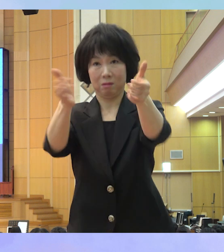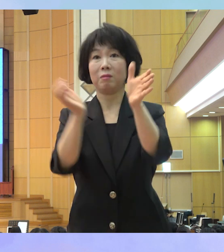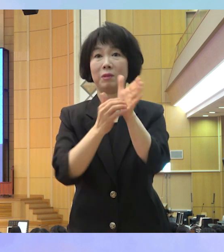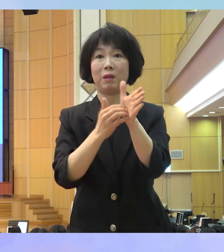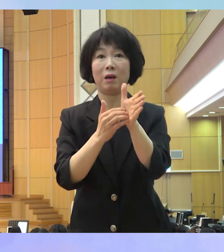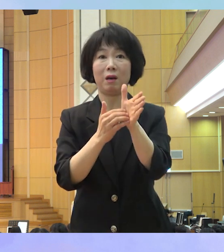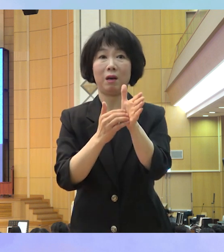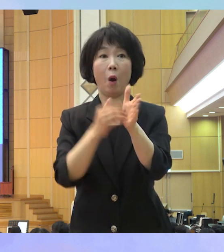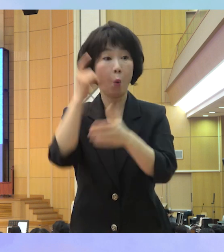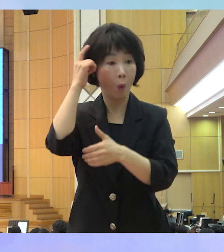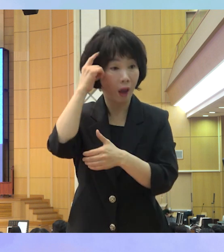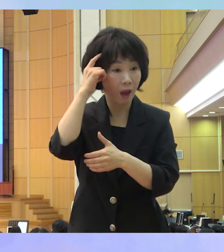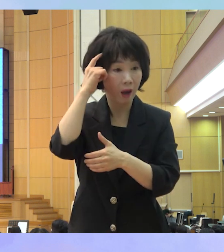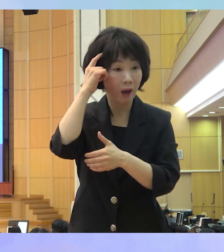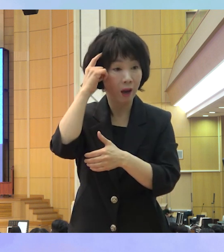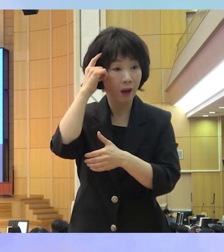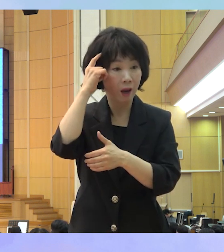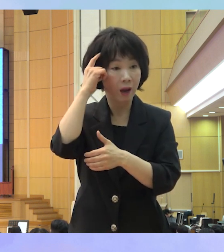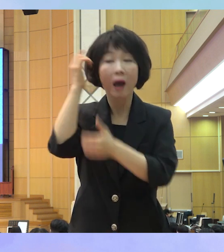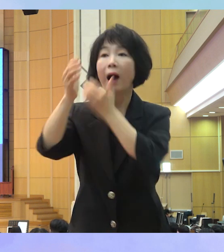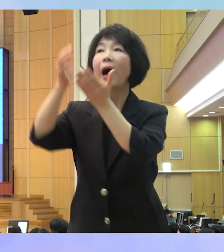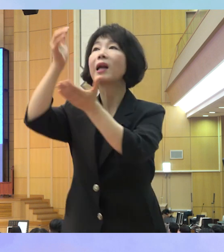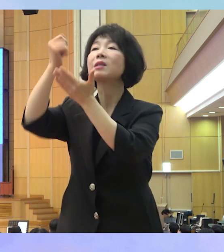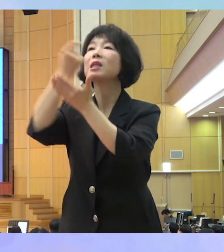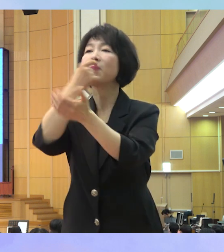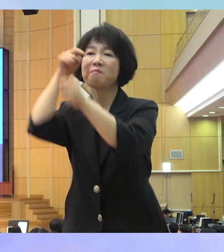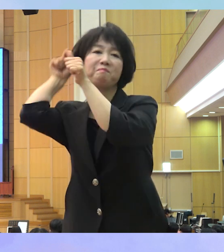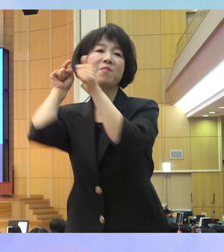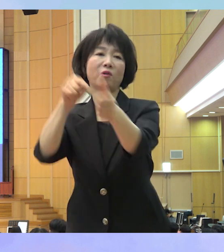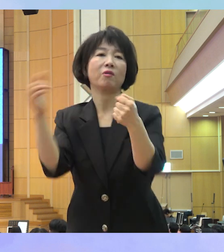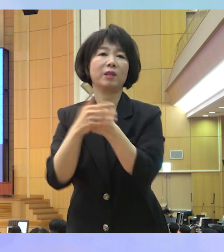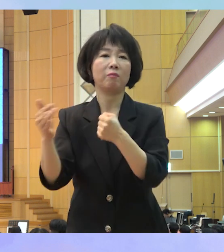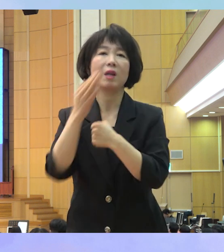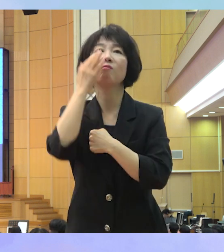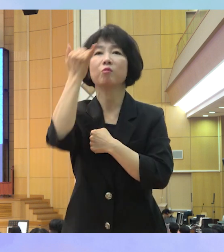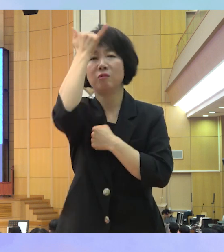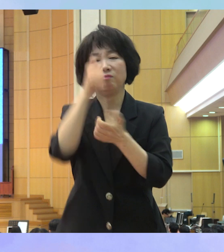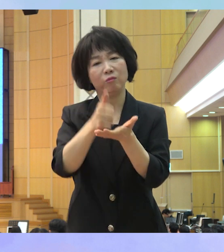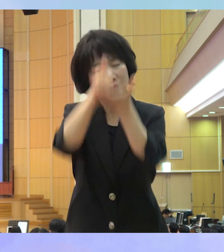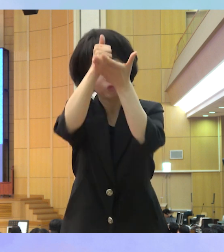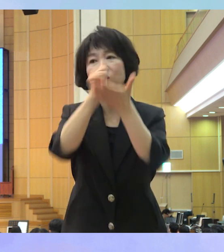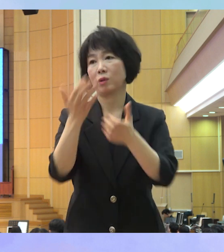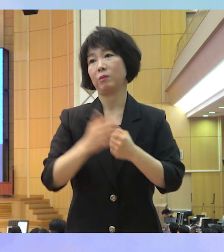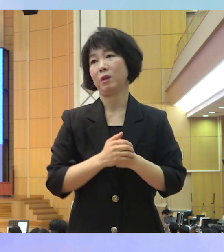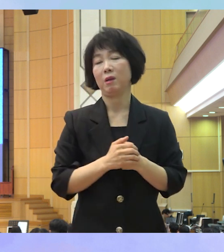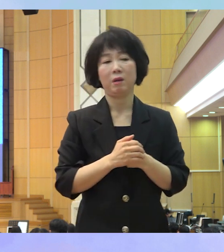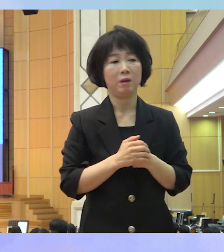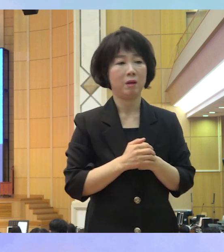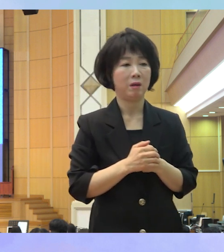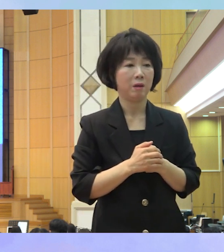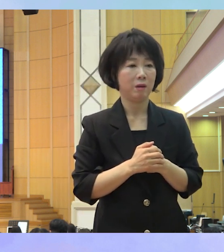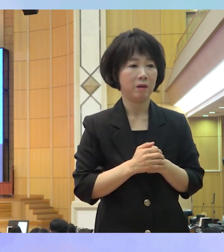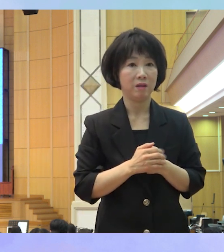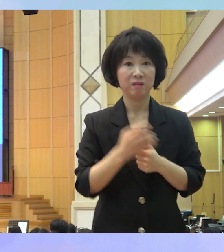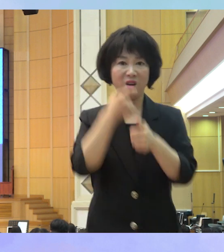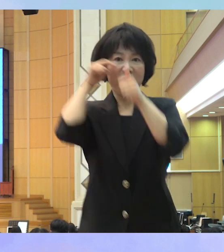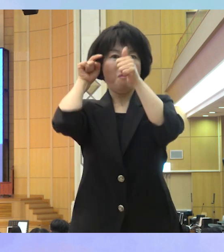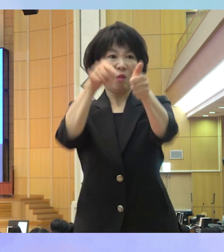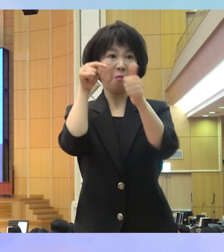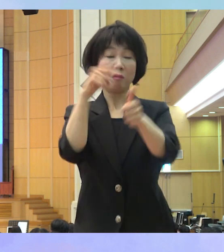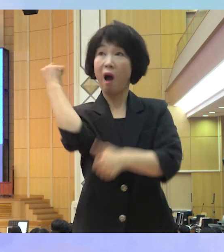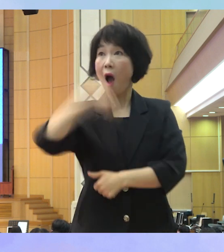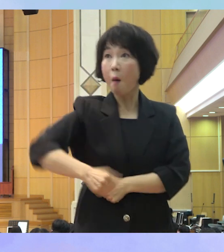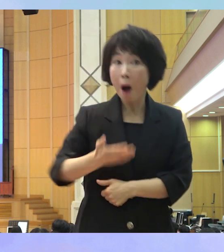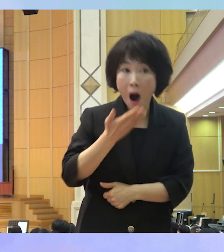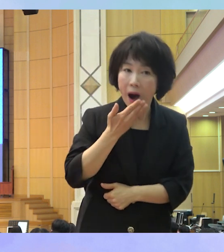그러냐면 하나님의 뭐다? 명령이다. 이것이 옳다. 그런데 여러분, 너무 너 명령이니까 부모님 공경해야 돼 이러면